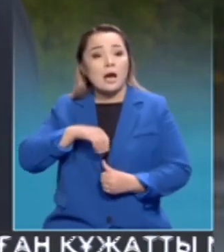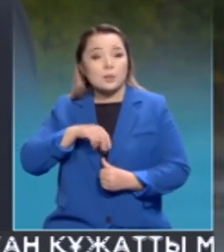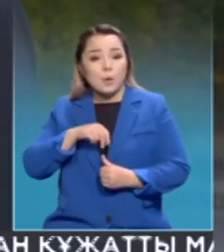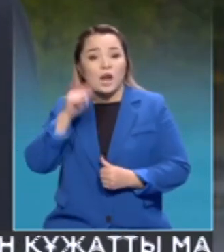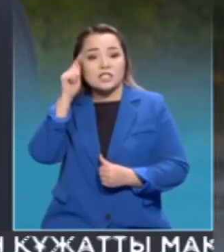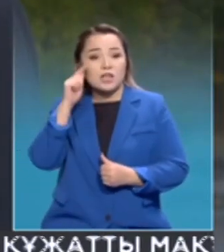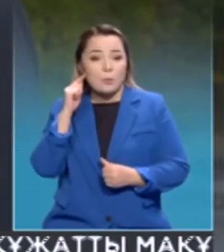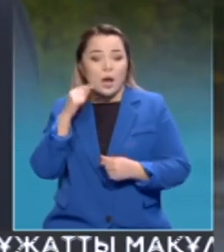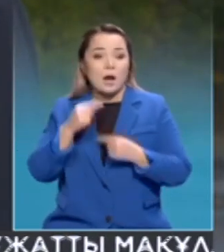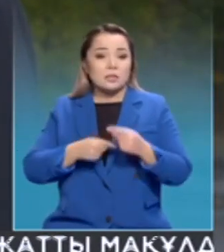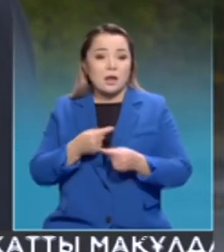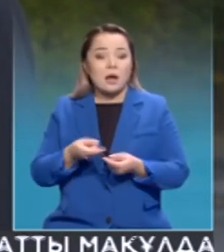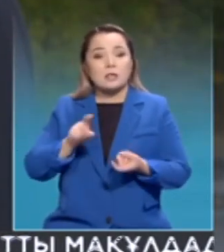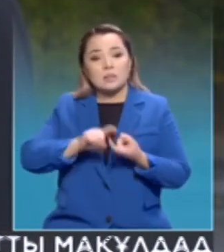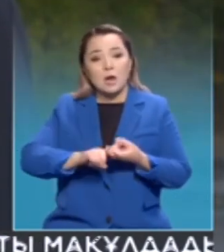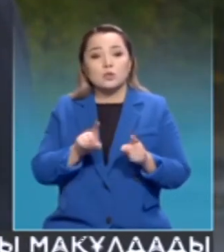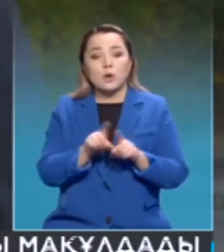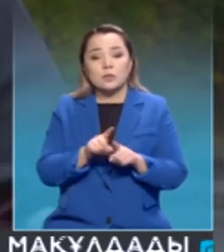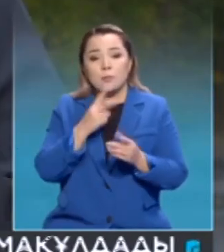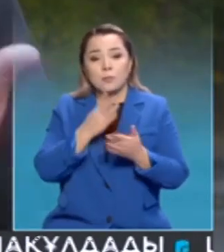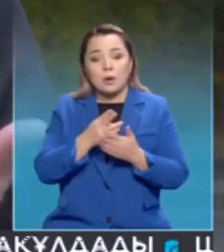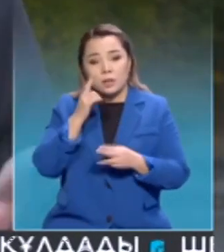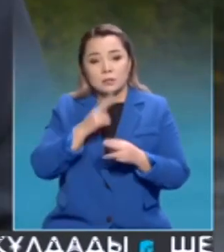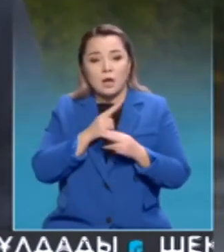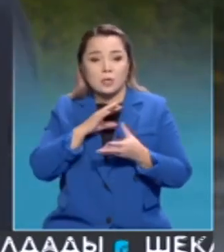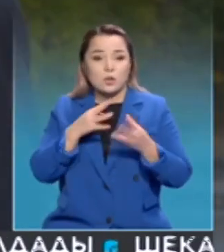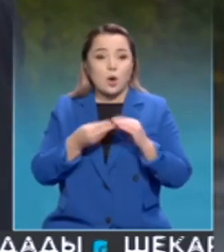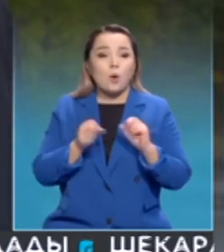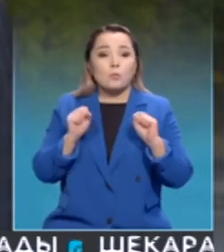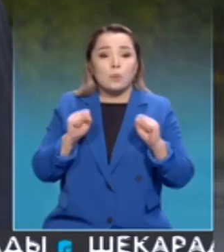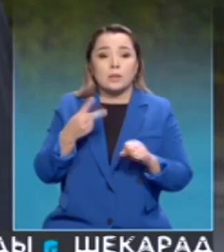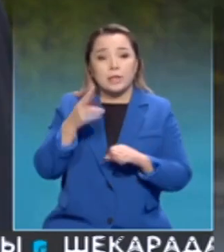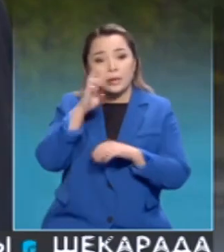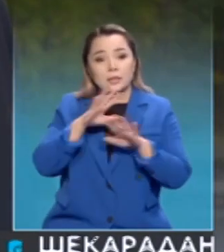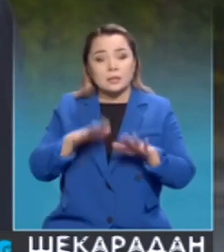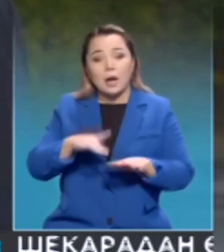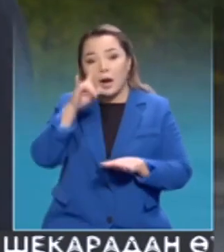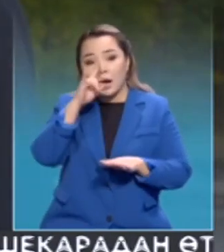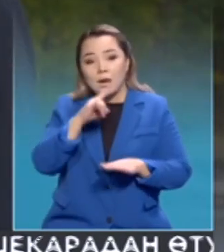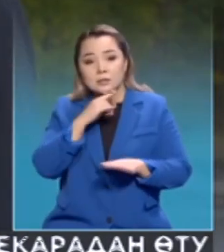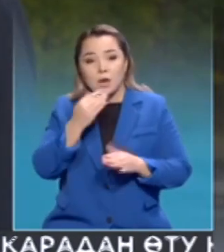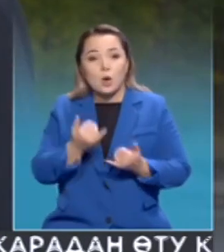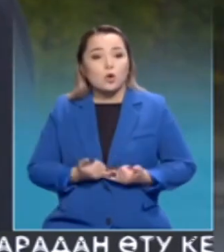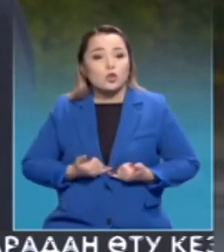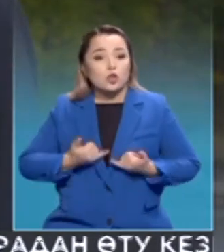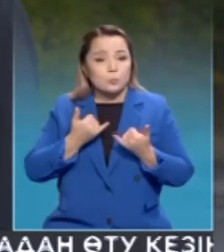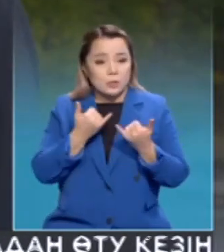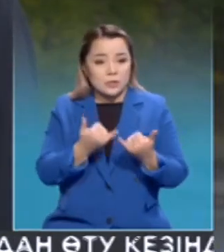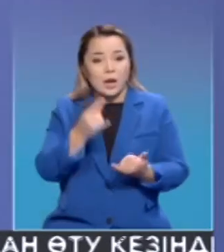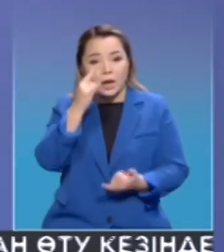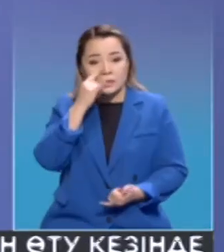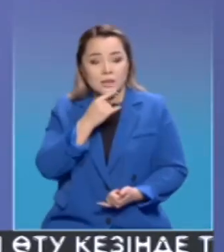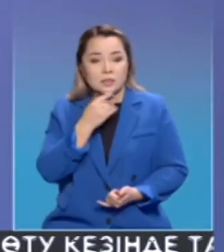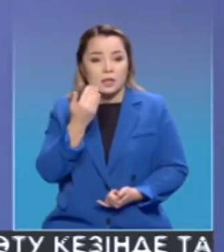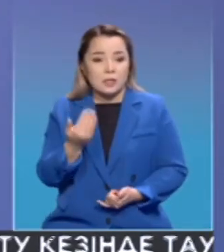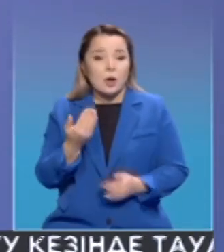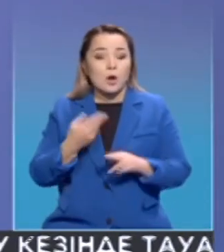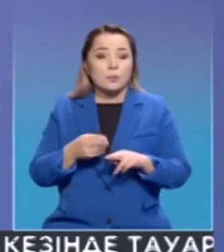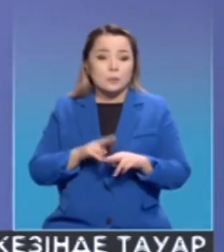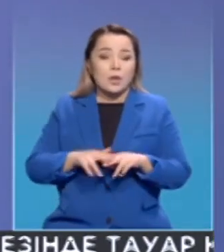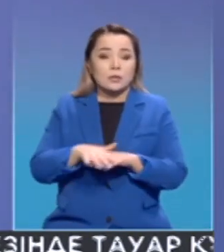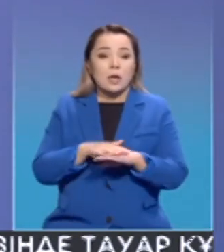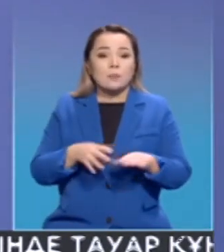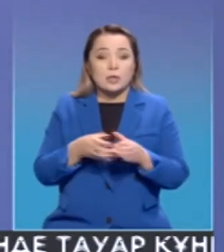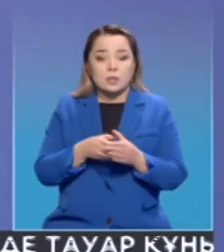Армения, Әзербайжан арасында арағайындық танытуға мүмкіндік бар. Өйткені екі елде Қазақстанды қатты құрметтейді. Ұйым